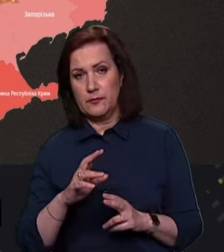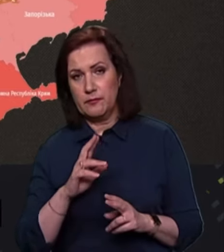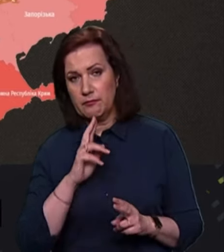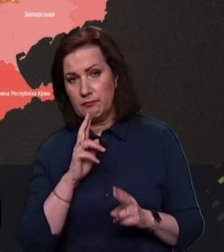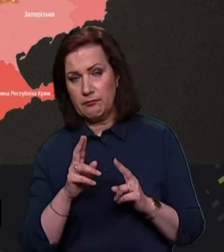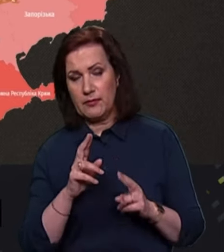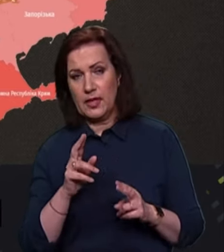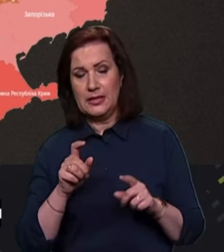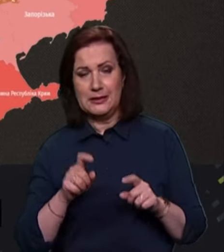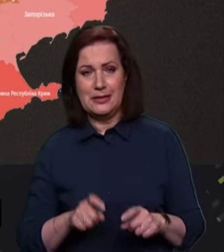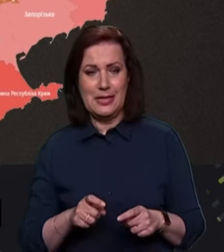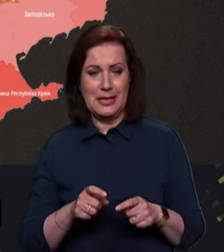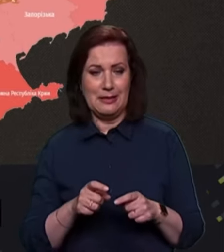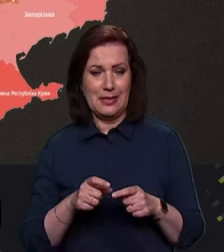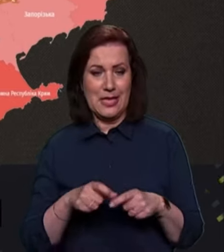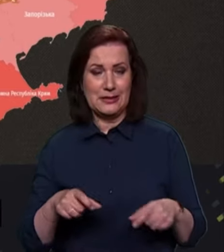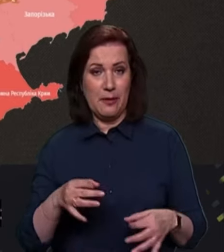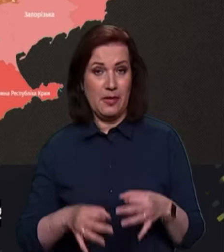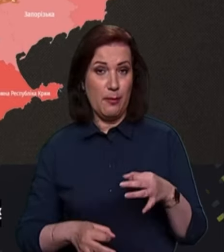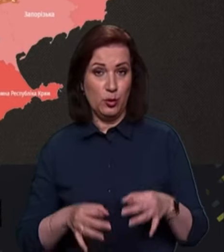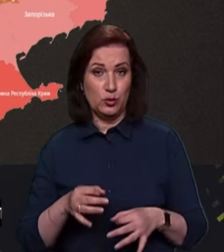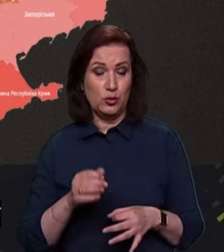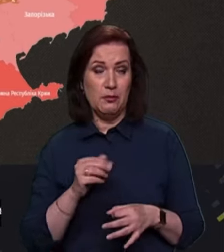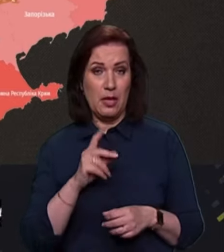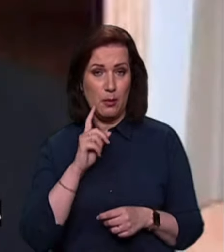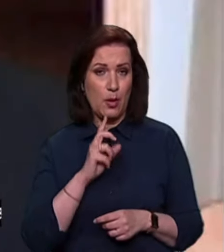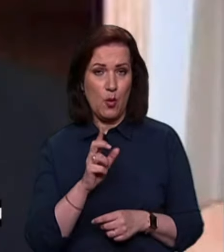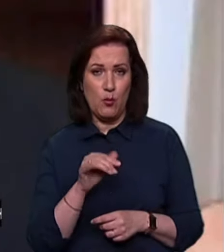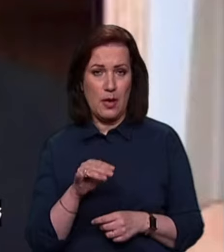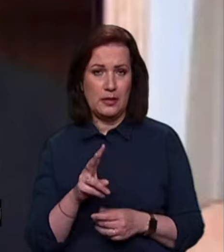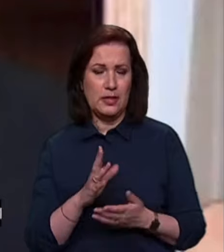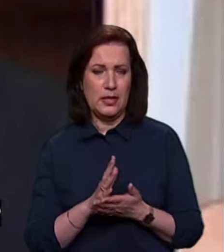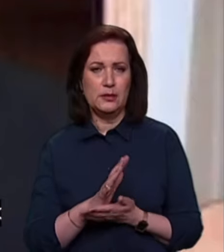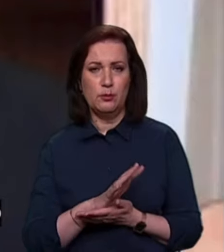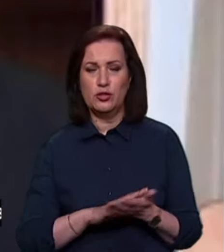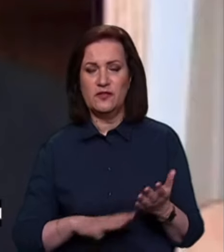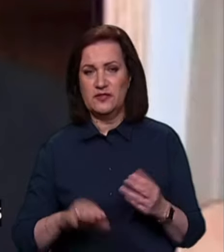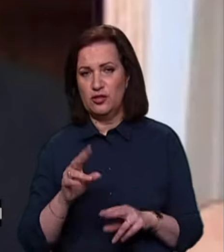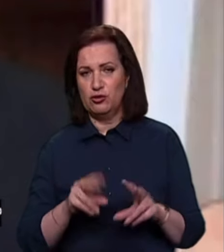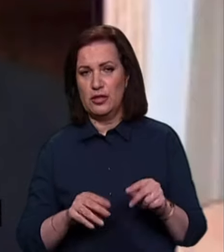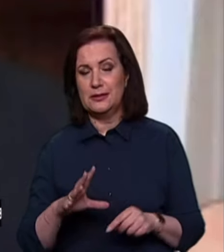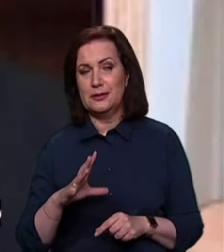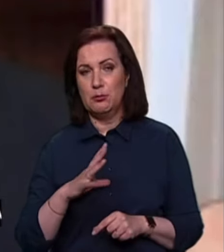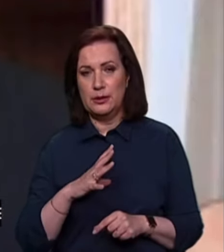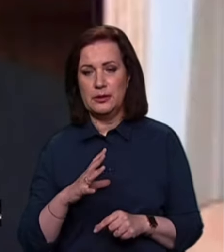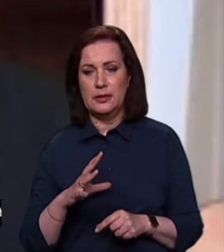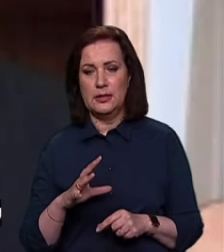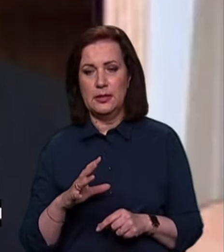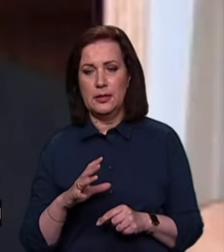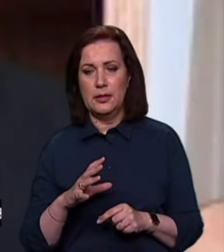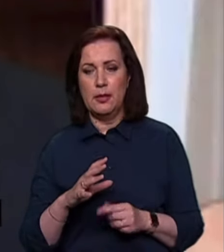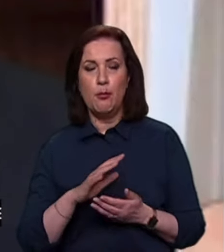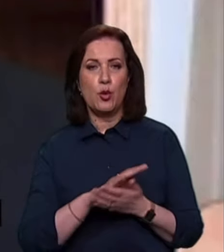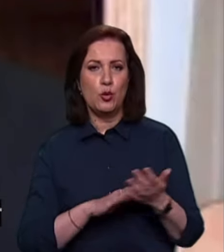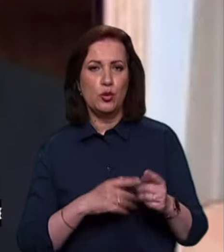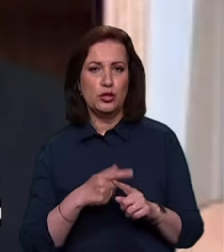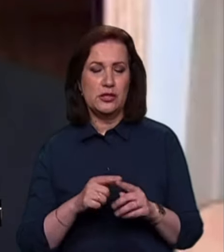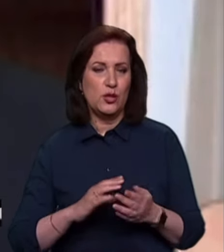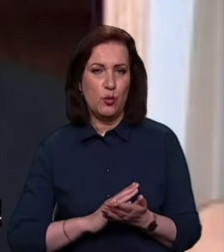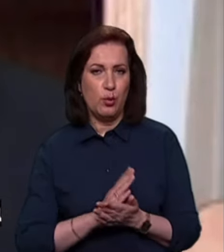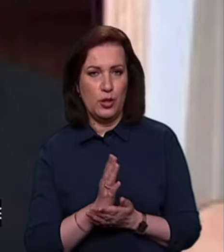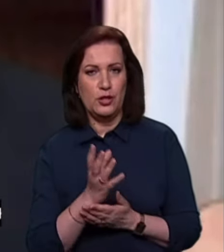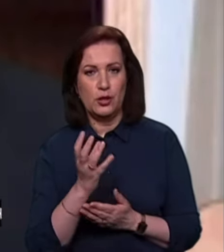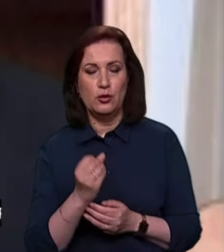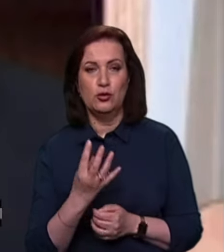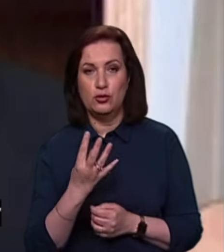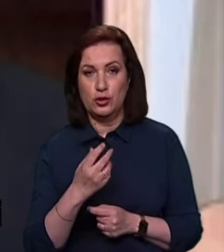на скамье подсудимых. Но пока что у Байдена есть, продолжают все шансы продолжить эту политику